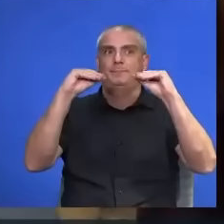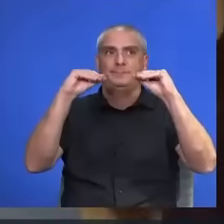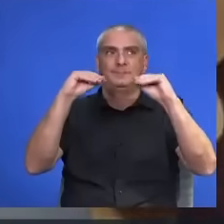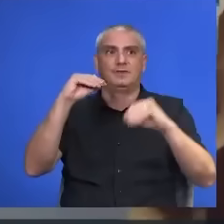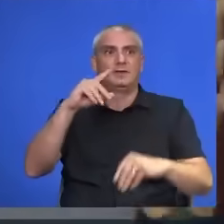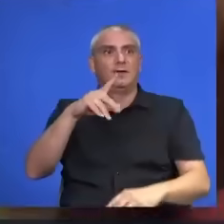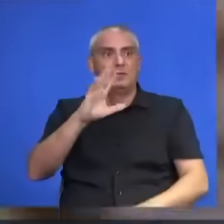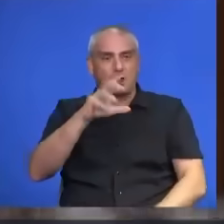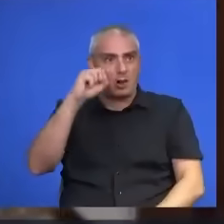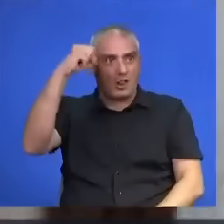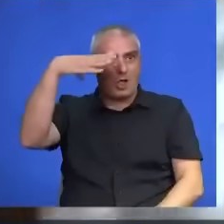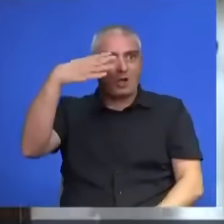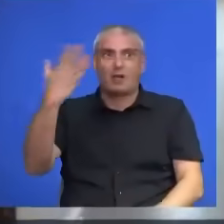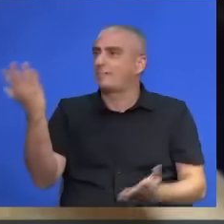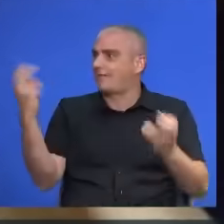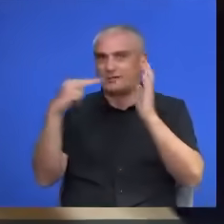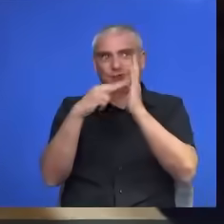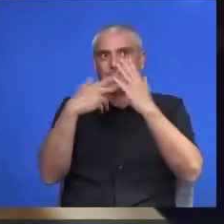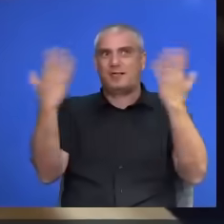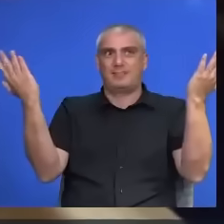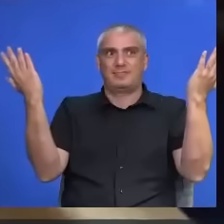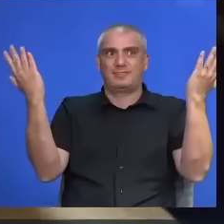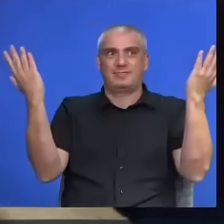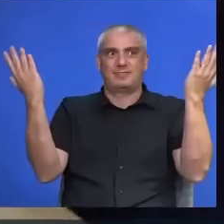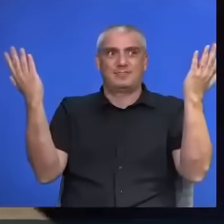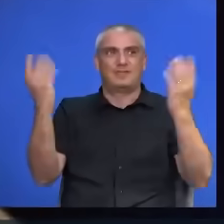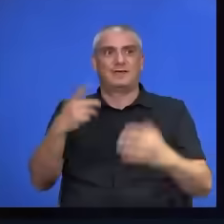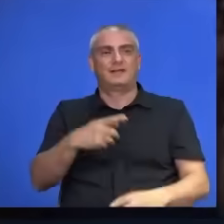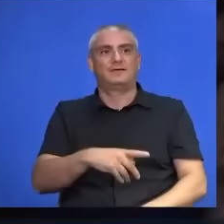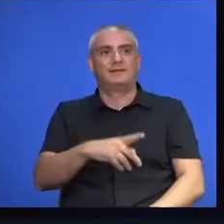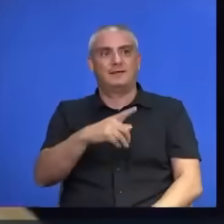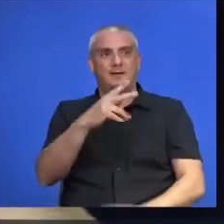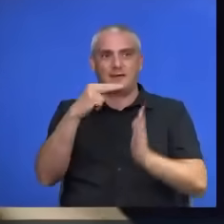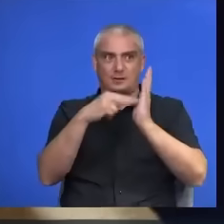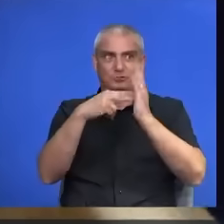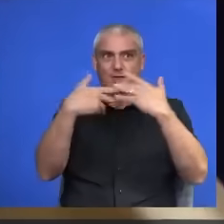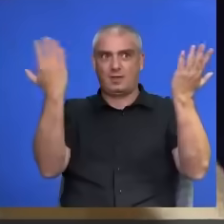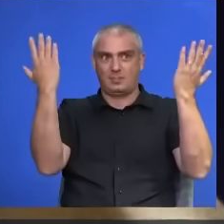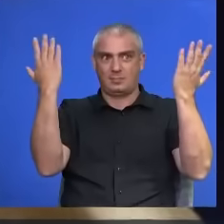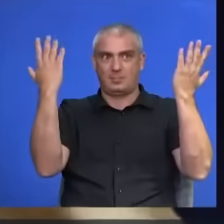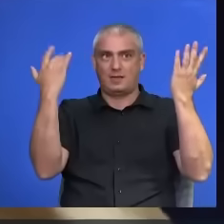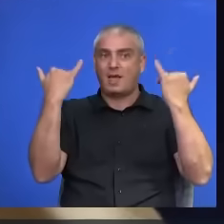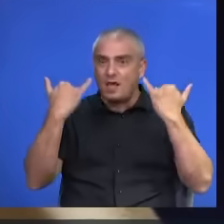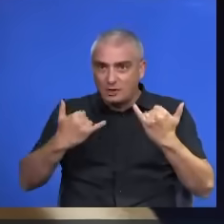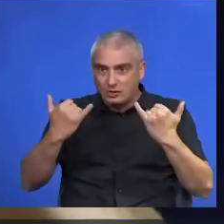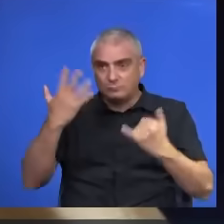אור? אין חשמל. היום אין חשמל. היום שחור.